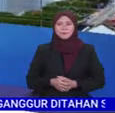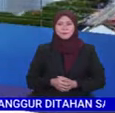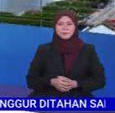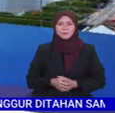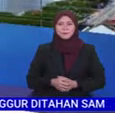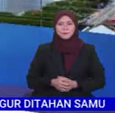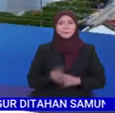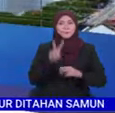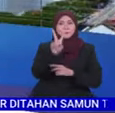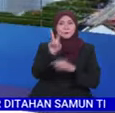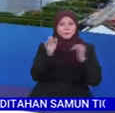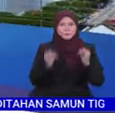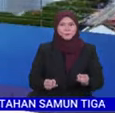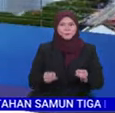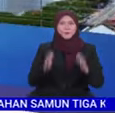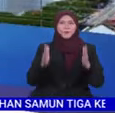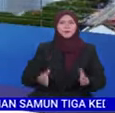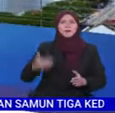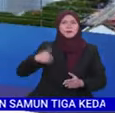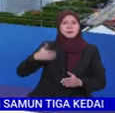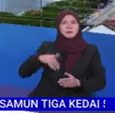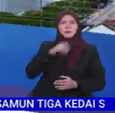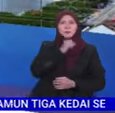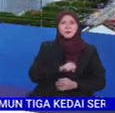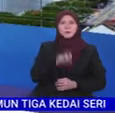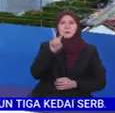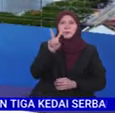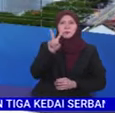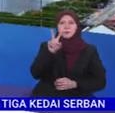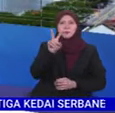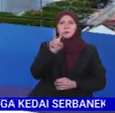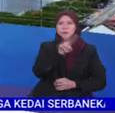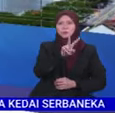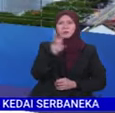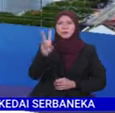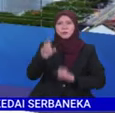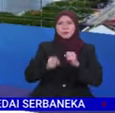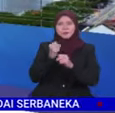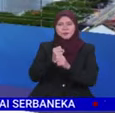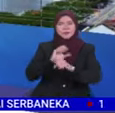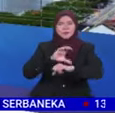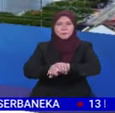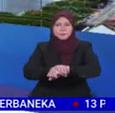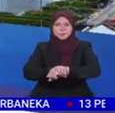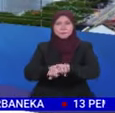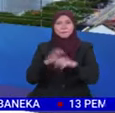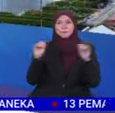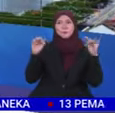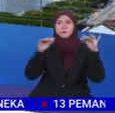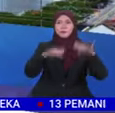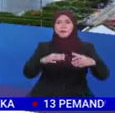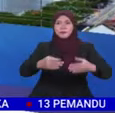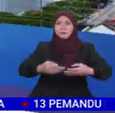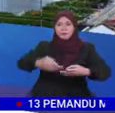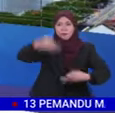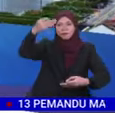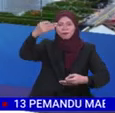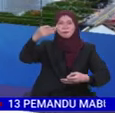dua individu warga asing berumur 27 27 tahun ditahan dalam serbuan di pangsapuri